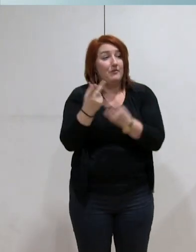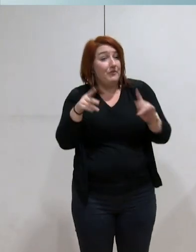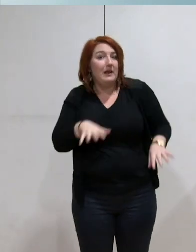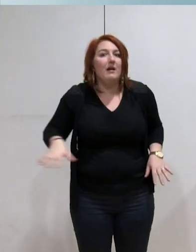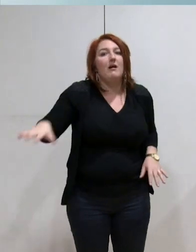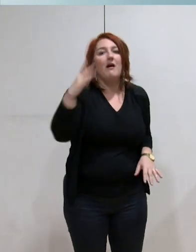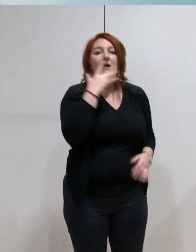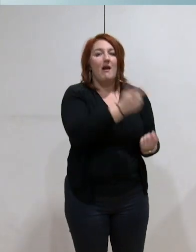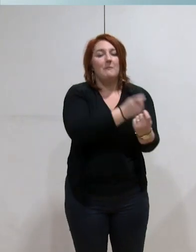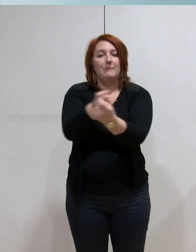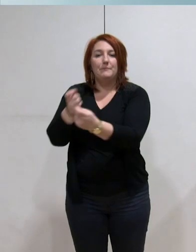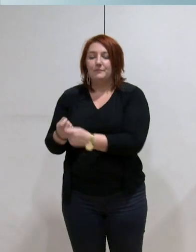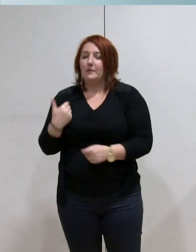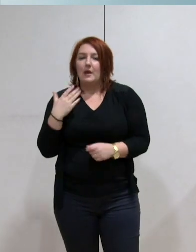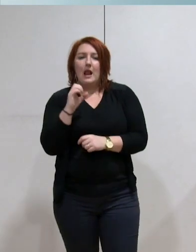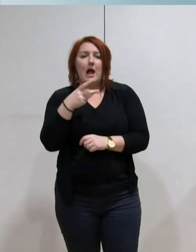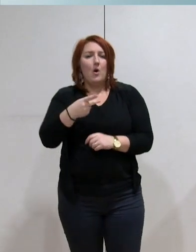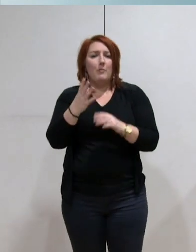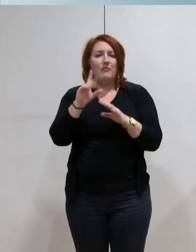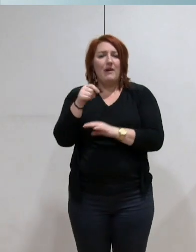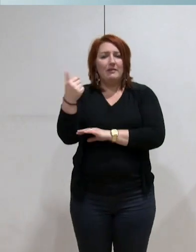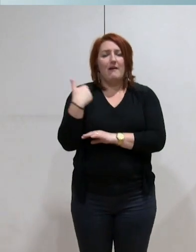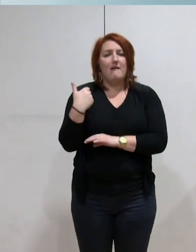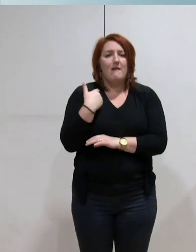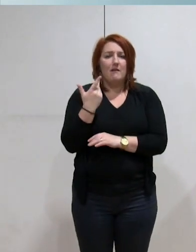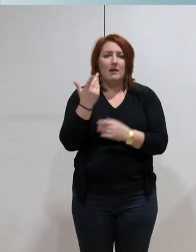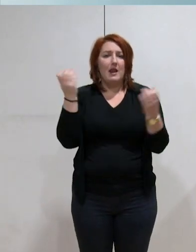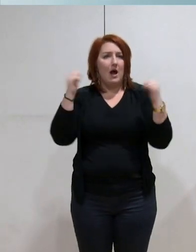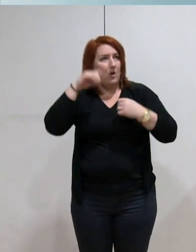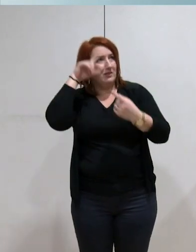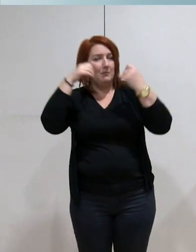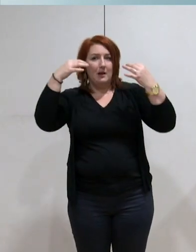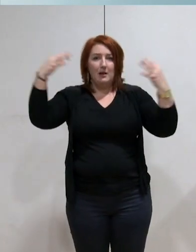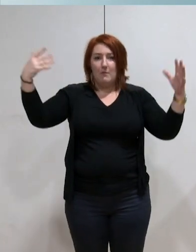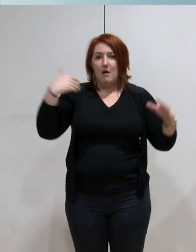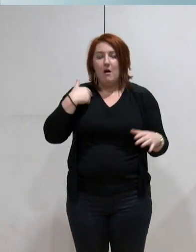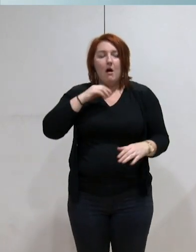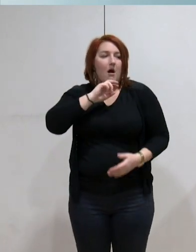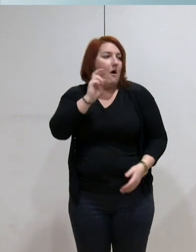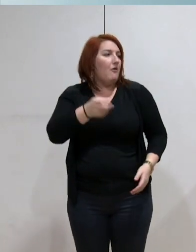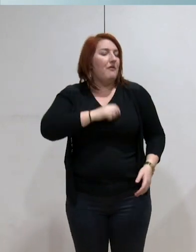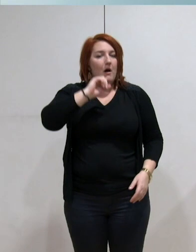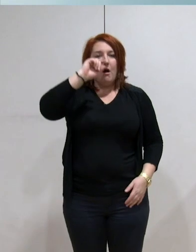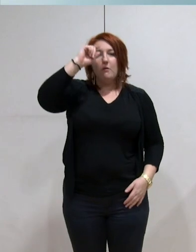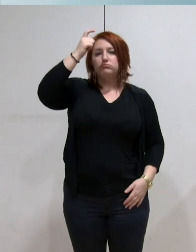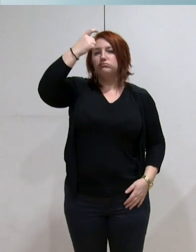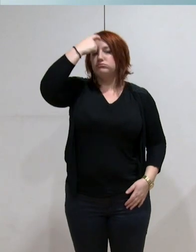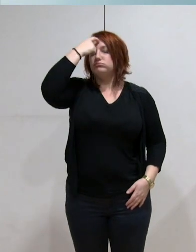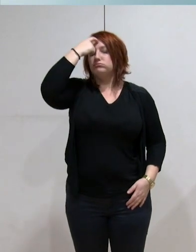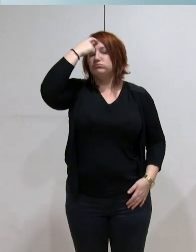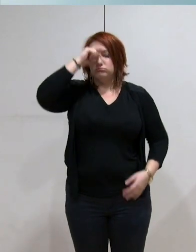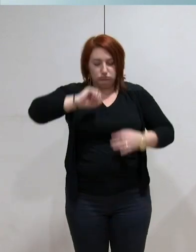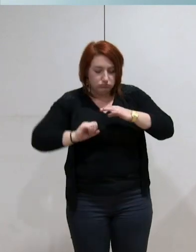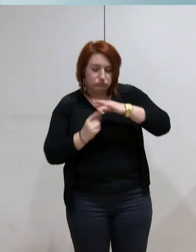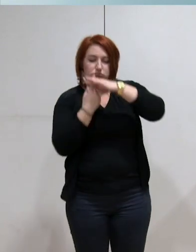climat intervenu le 12 décembre dernier une prise de conscience est née il nous revient de confirmer les